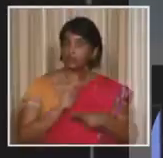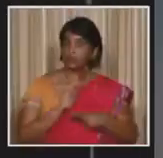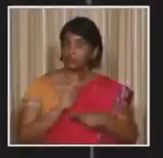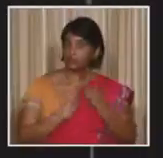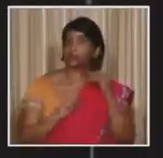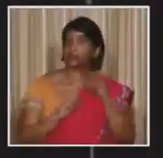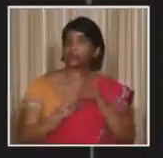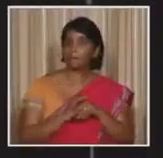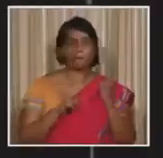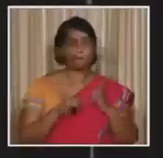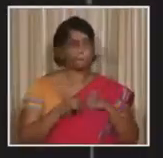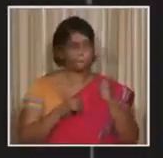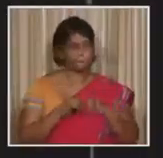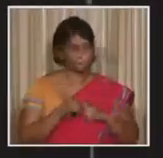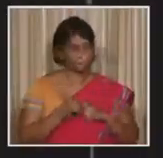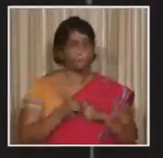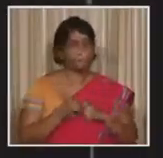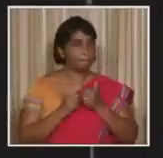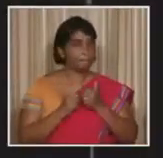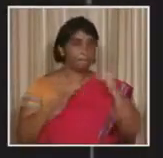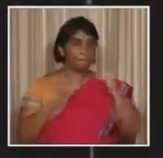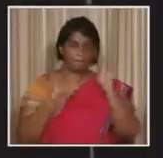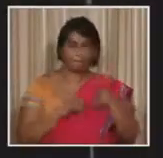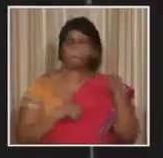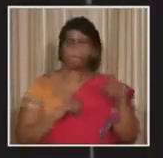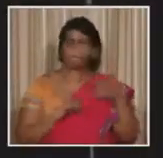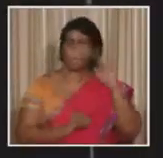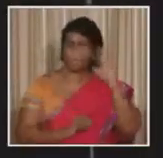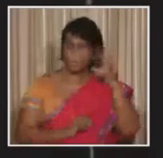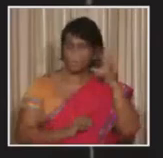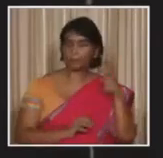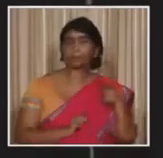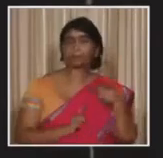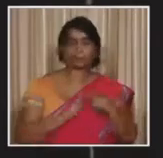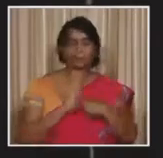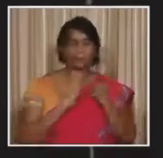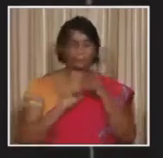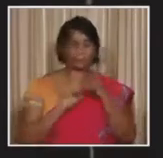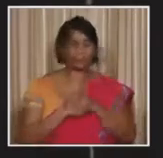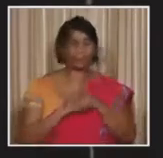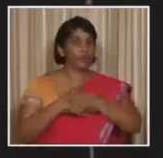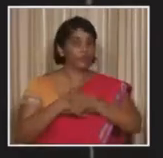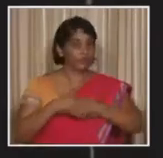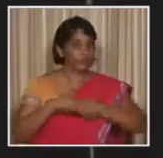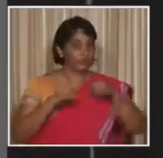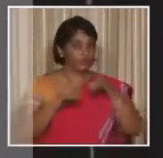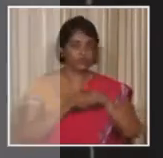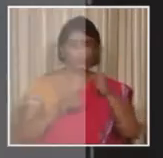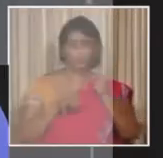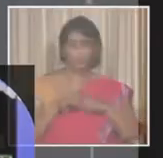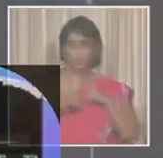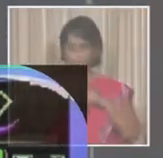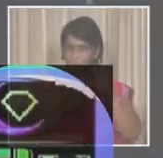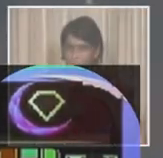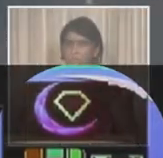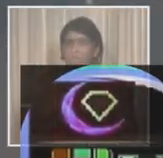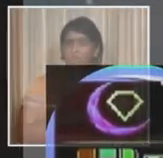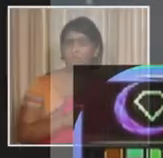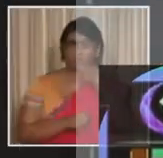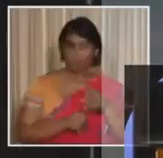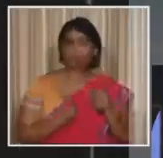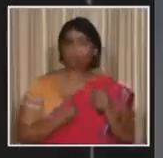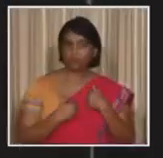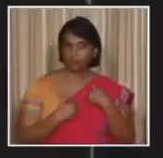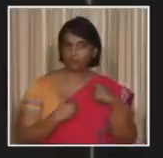காரணம் நாம் மண்ணு புல்வா நமது ஏகட்ட ரட்டை அபியந்தர பிரச்சன அப்படி அதி நொகலையுது விசேஷம் ரட்டத்துல ஜாத்தின்